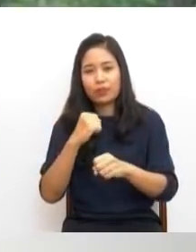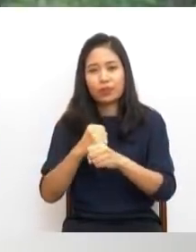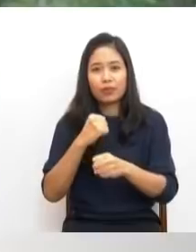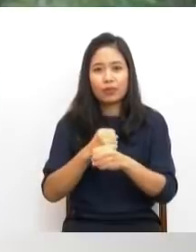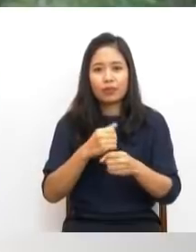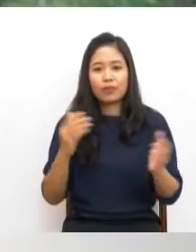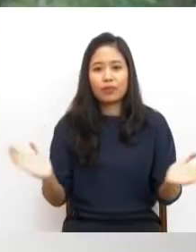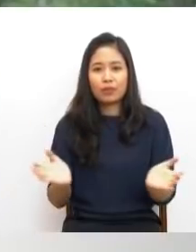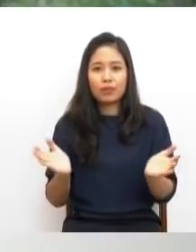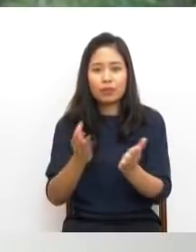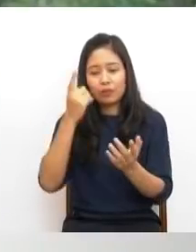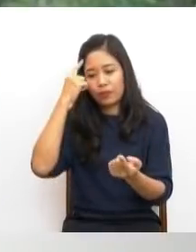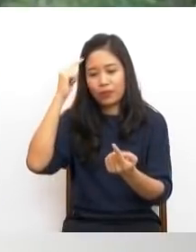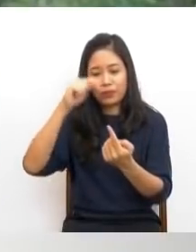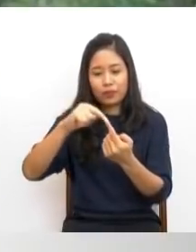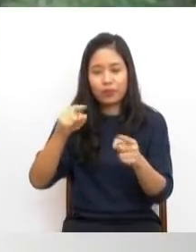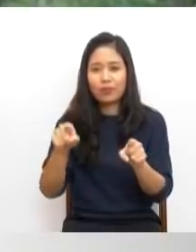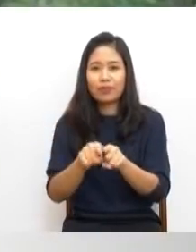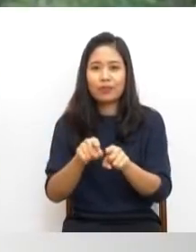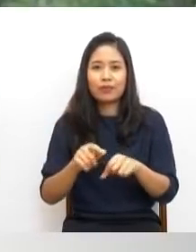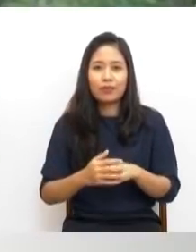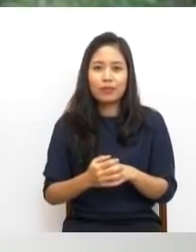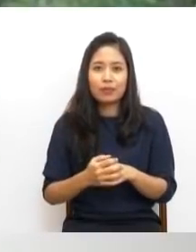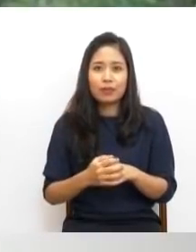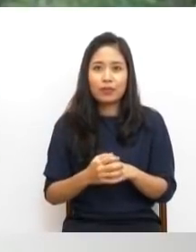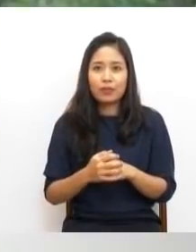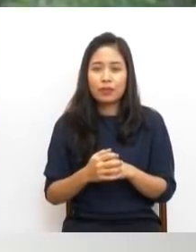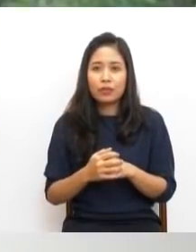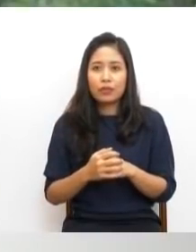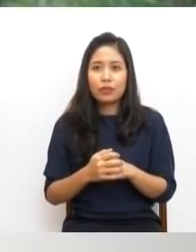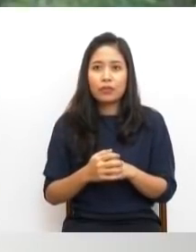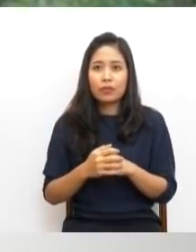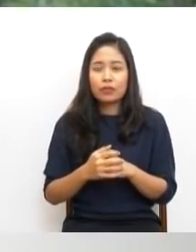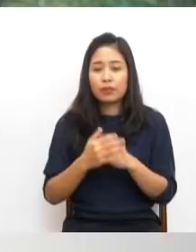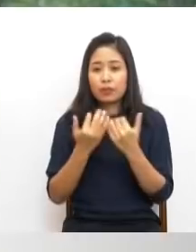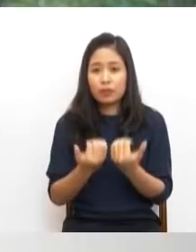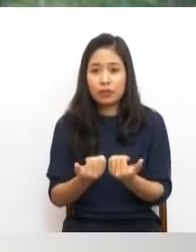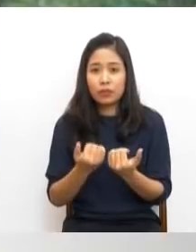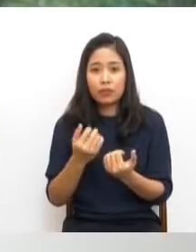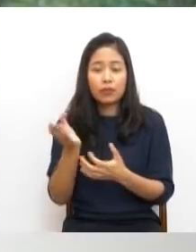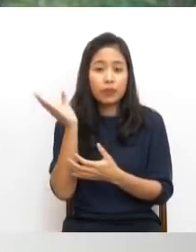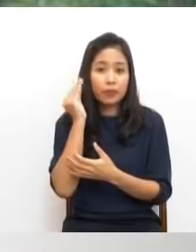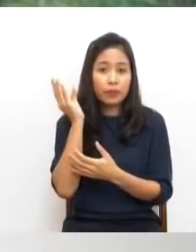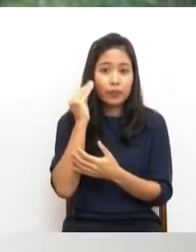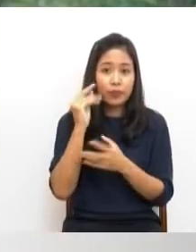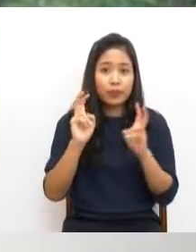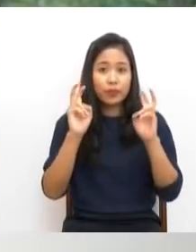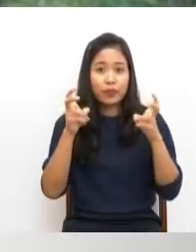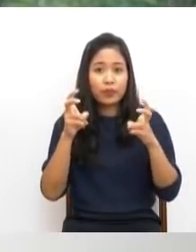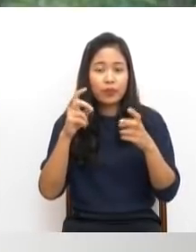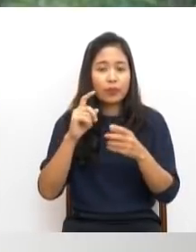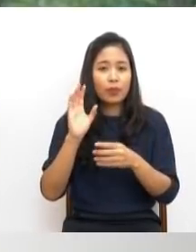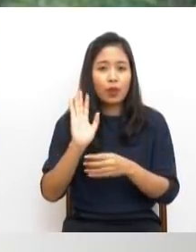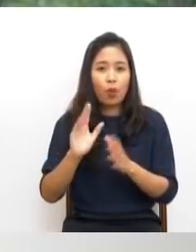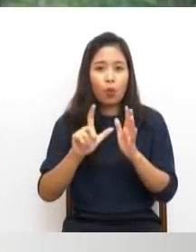เคลื่อนไปสู่เป้าหมายเดียวกันด้วยนะคะท่านผู้ชมรายการผู้เช้าข่าวสปท.คะหลังจากที่เราได้รับฟังประเด็นแรกจากท่านดร.อัมพรพี